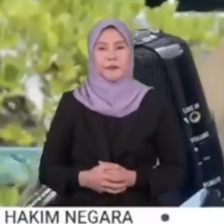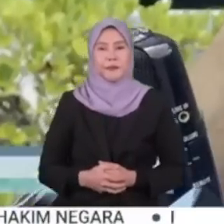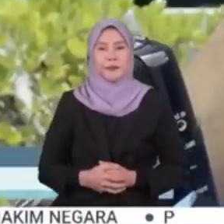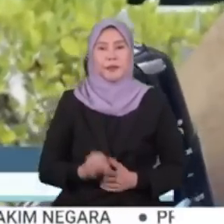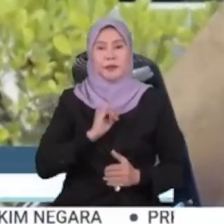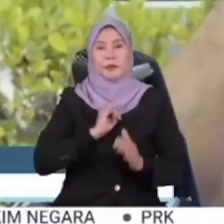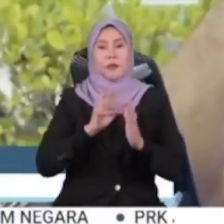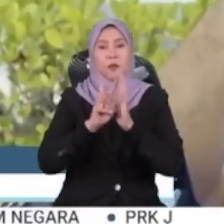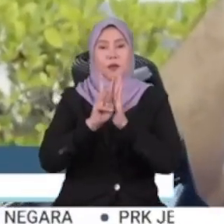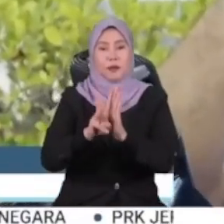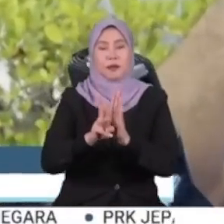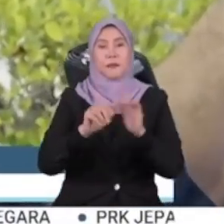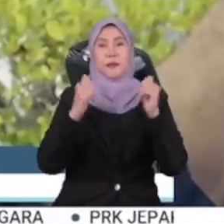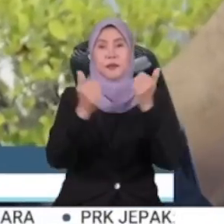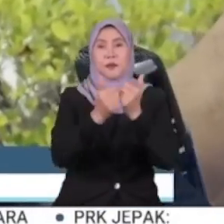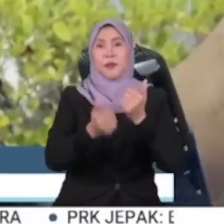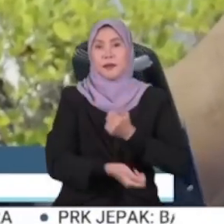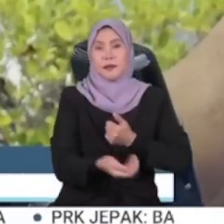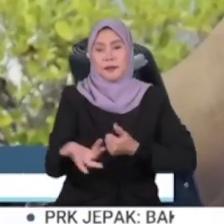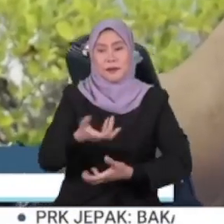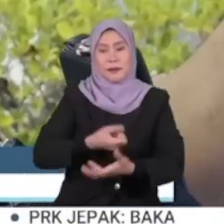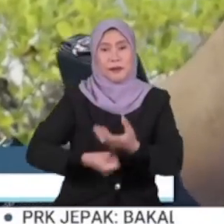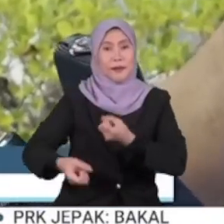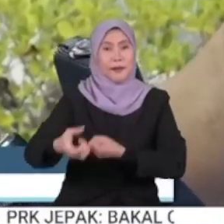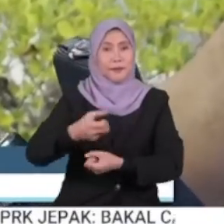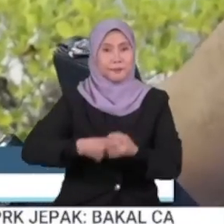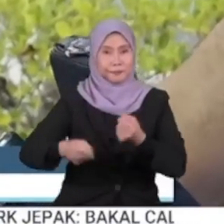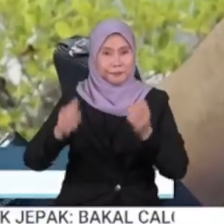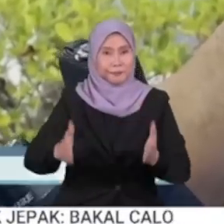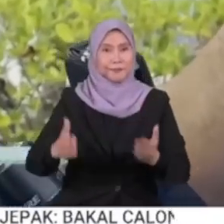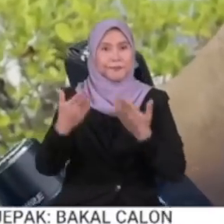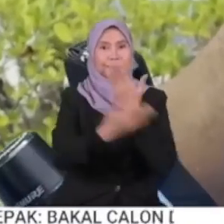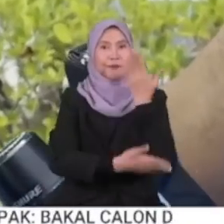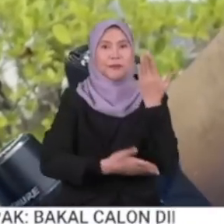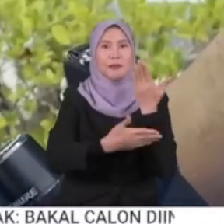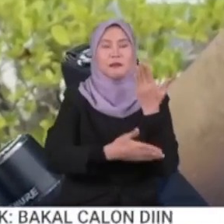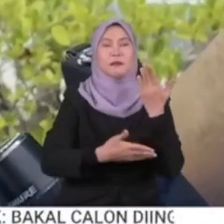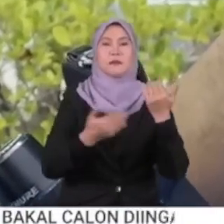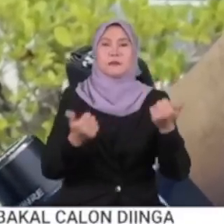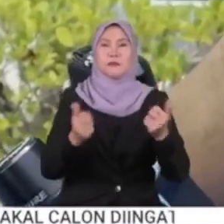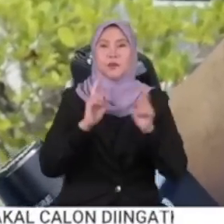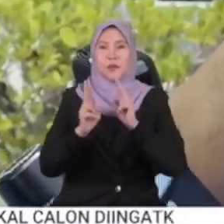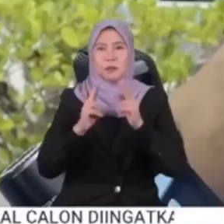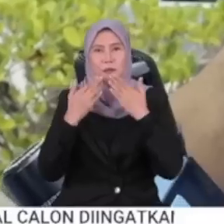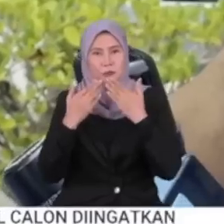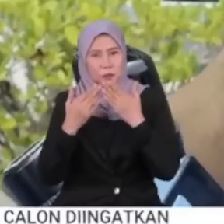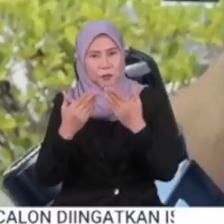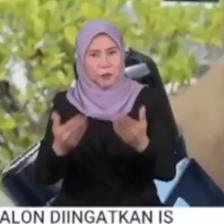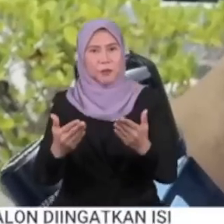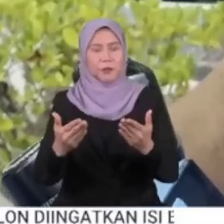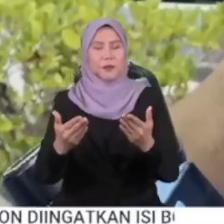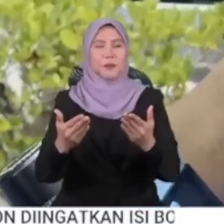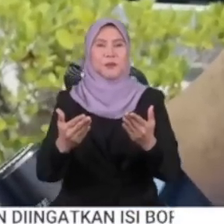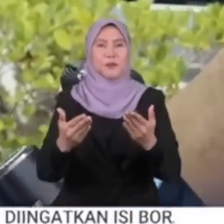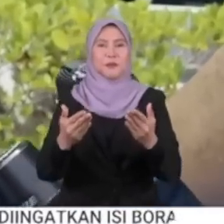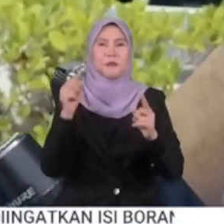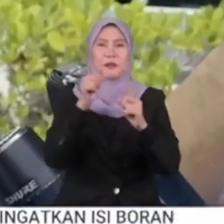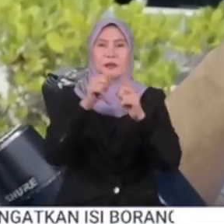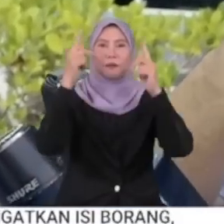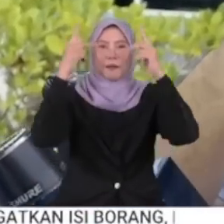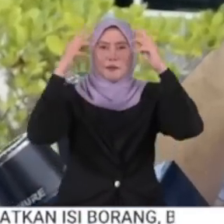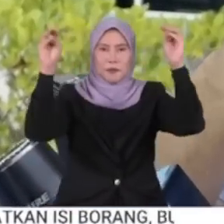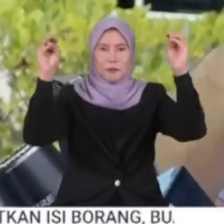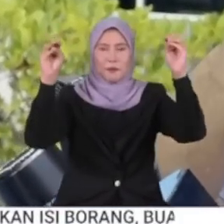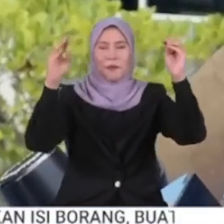Saya sebagai mewakili Persatuan Nelayan Kebangsaan Nikmat dan nelayan-nelayan di seluruh negara ingin mengucapkan ribuan terima kasih banyak-banyak kepada PM dan